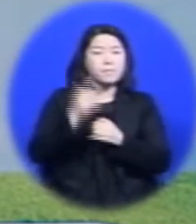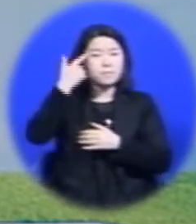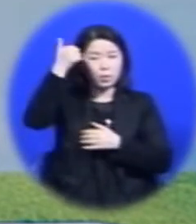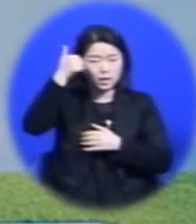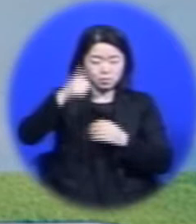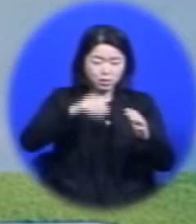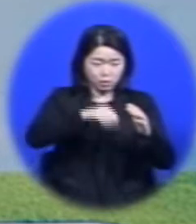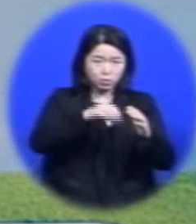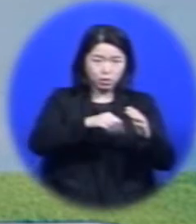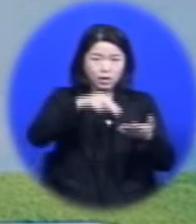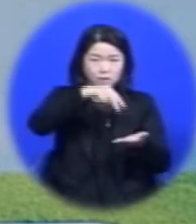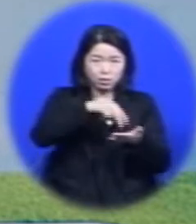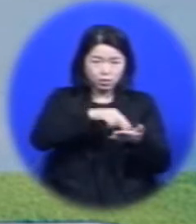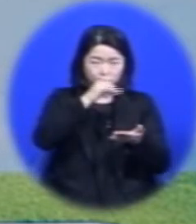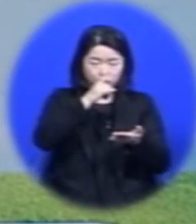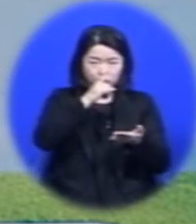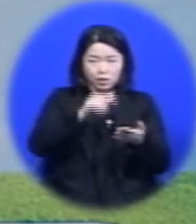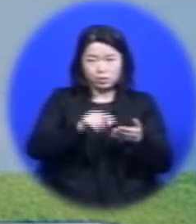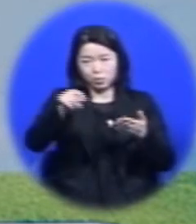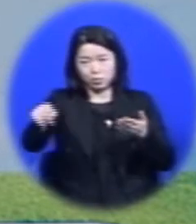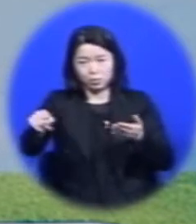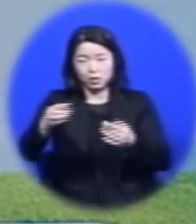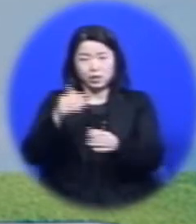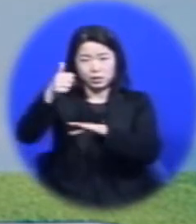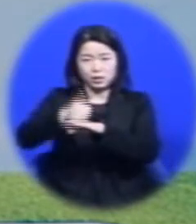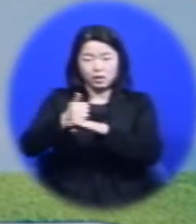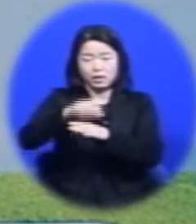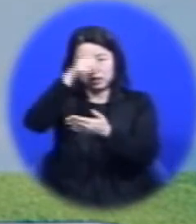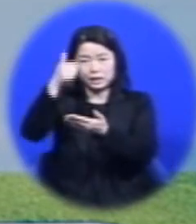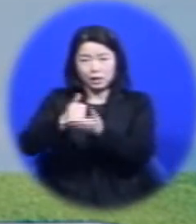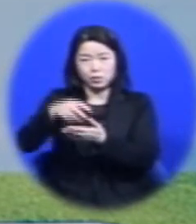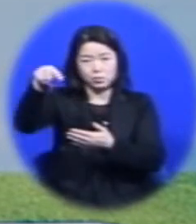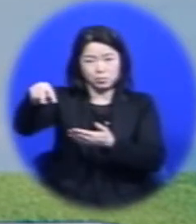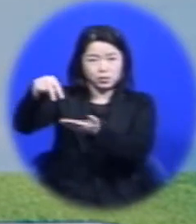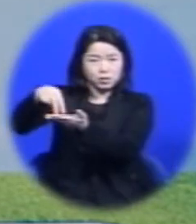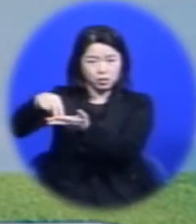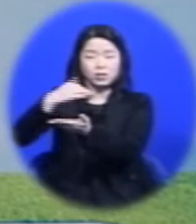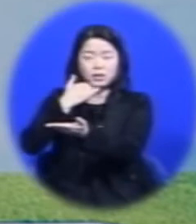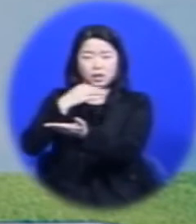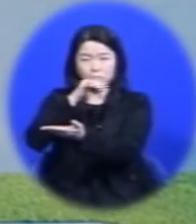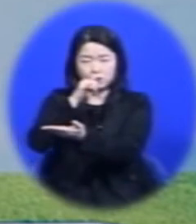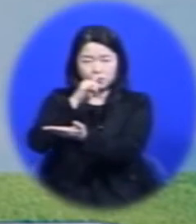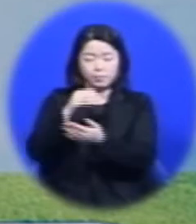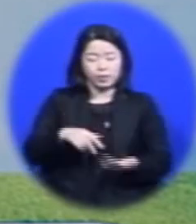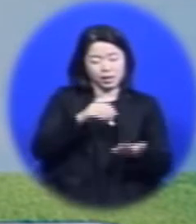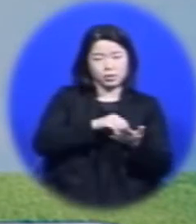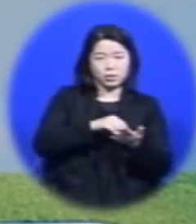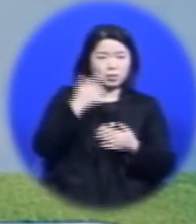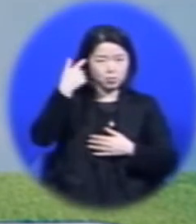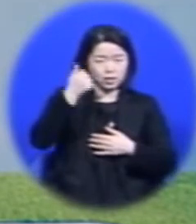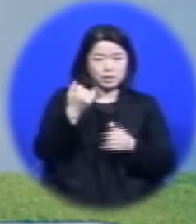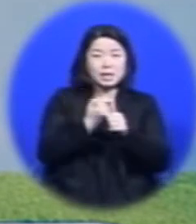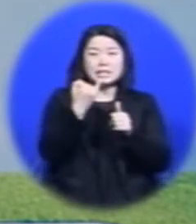입구에서부터 이쪽 입구에 장로님 드레스 저서 걸어 오시라고 사모님 손붙잡고 비틀비틀